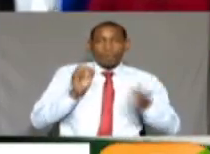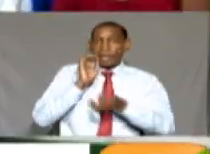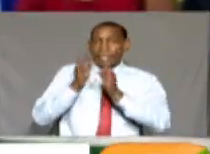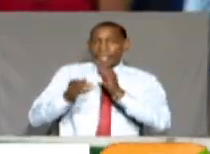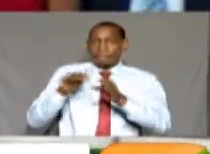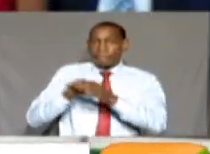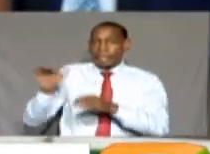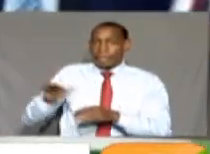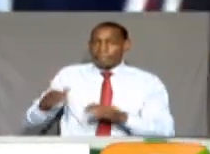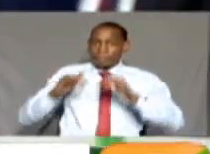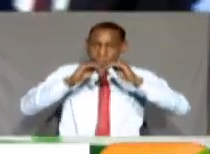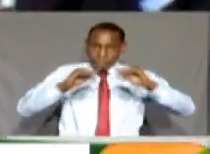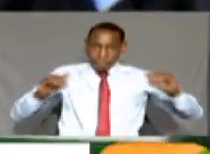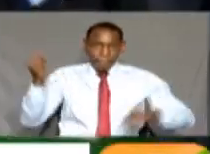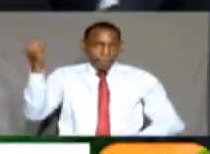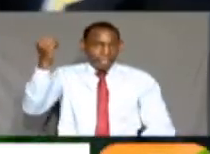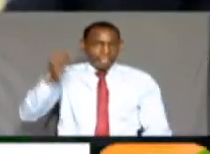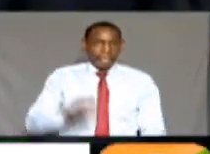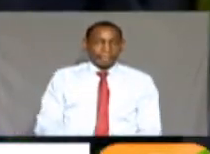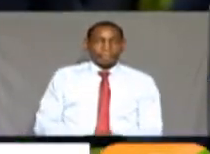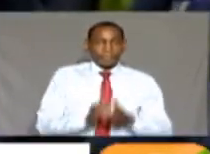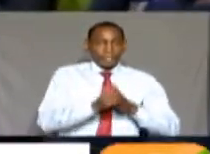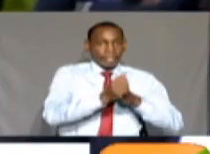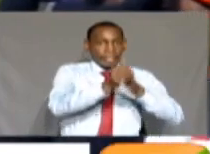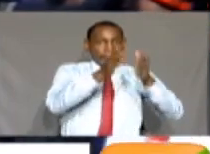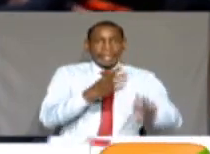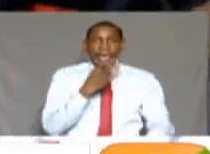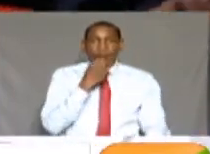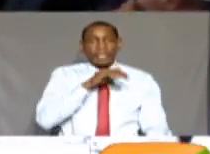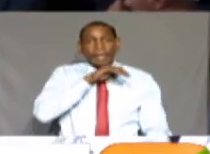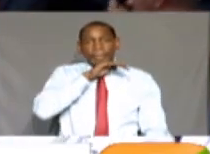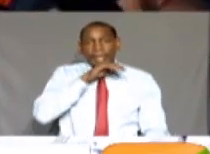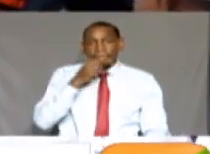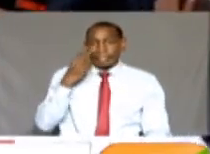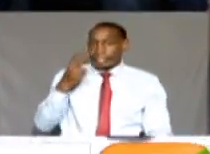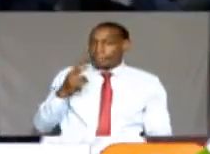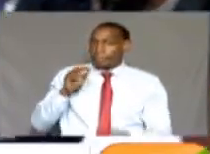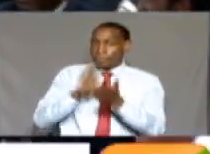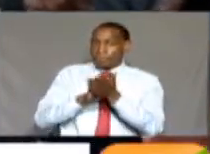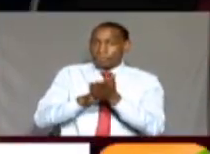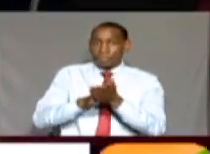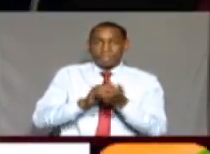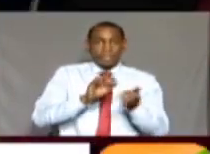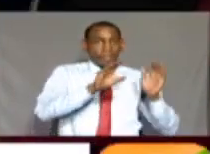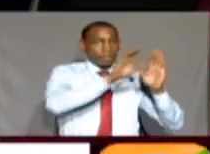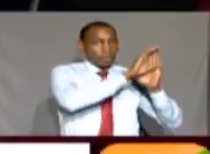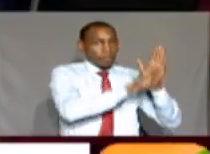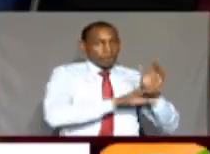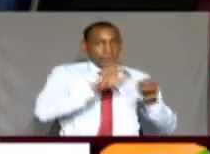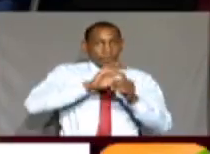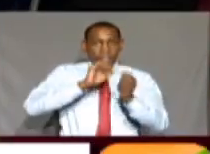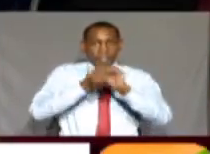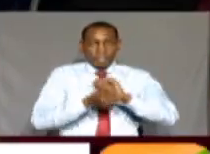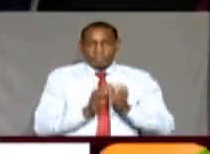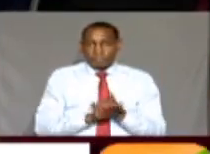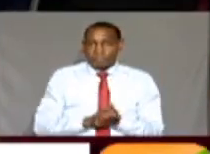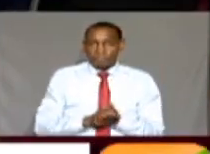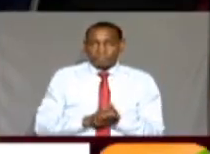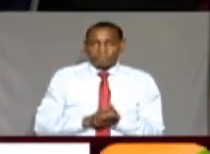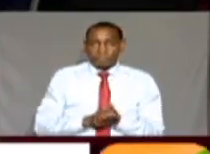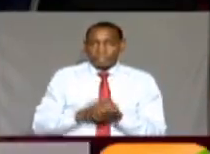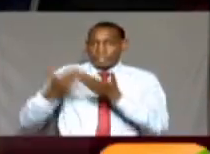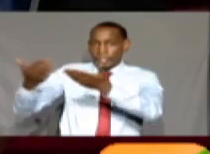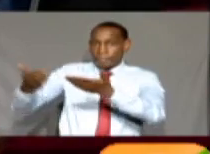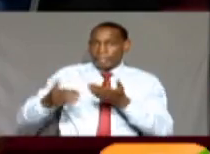wabunge watagawanyika kisiasa. Kinara wa ODM Raila Odinga akionekana kupendelea kura ya maamuzi. Let it not bring it to hawa kwa